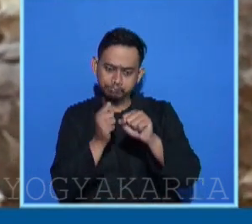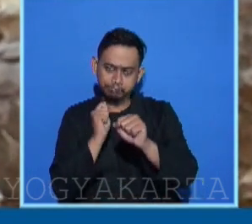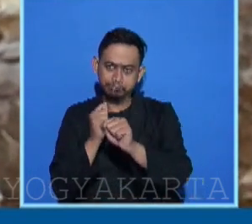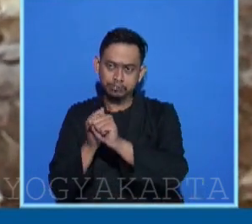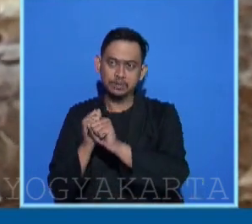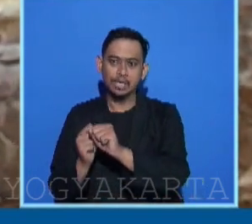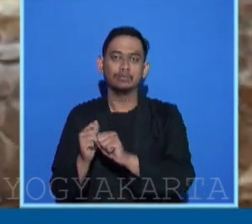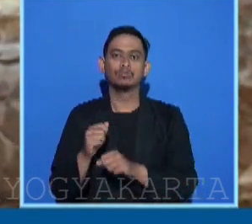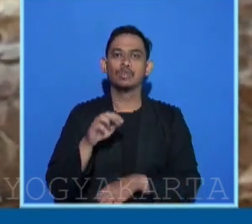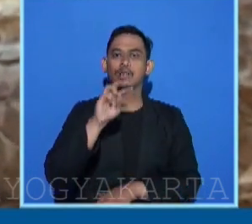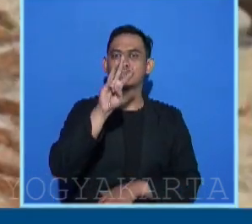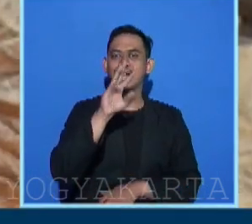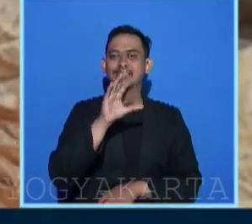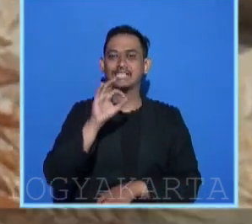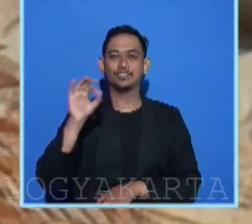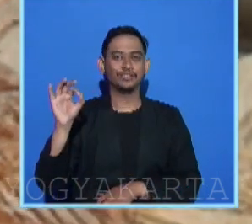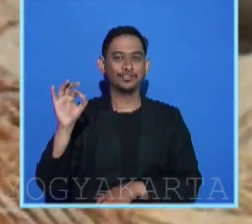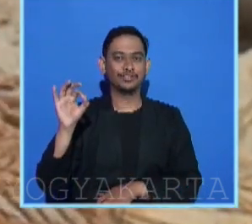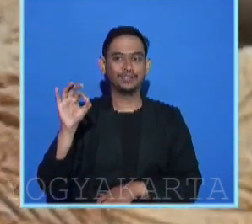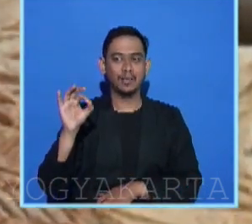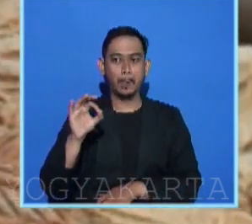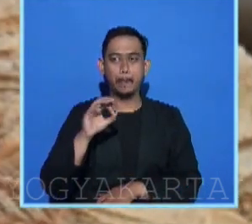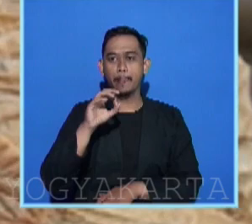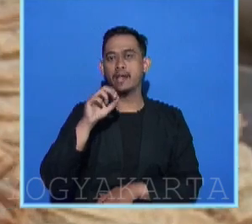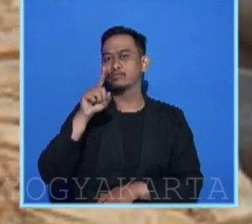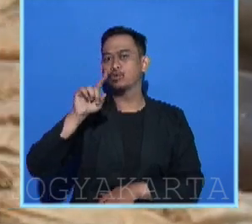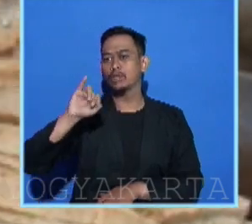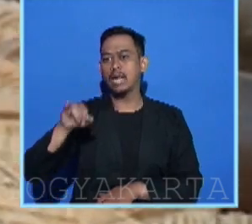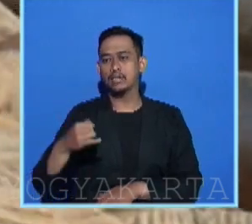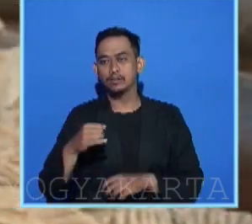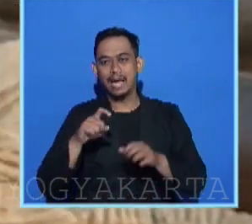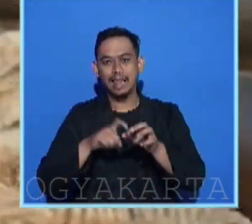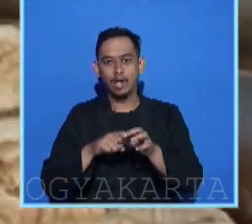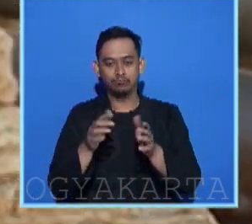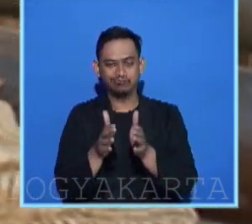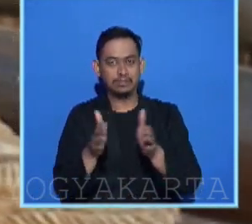atusan ewu tumugi yutanan rupiah gumantung kalian Agung alitipun ukuran sartoon slimmething Corona Meliput